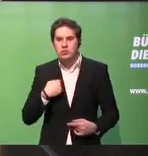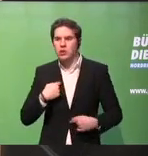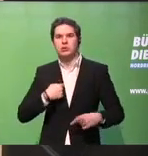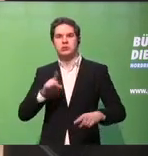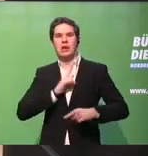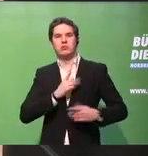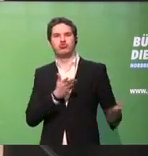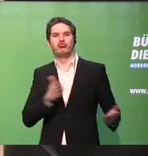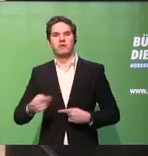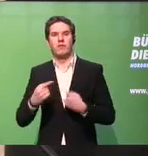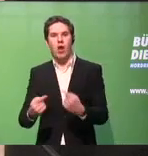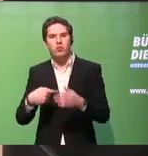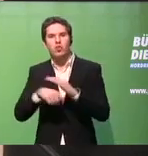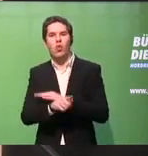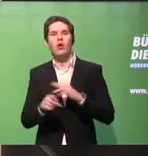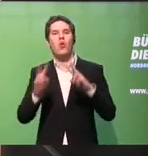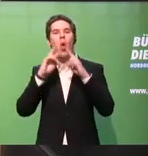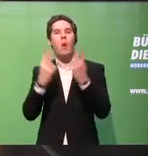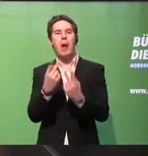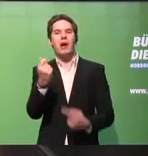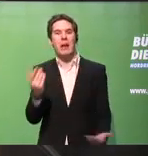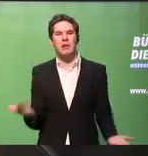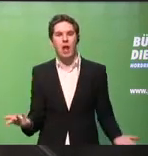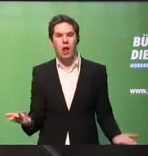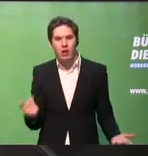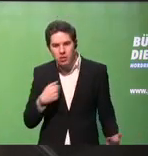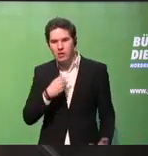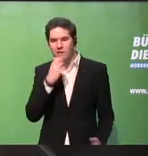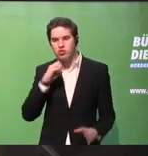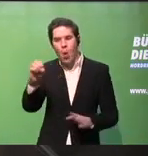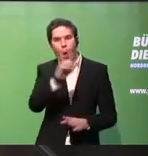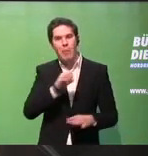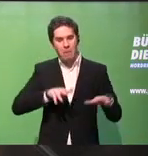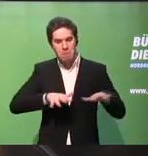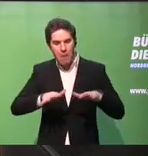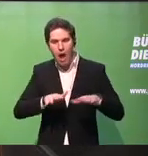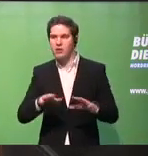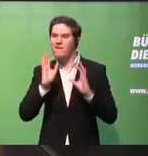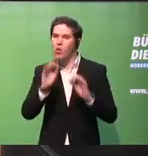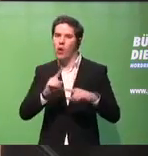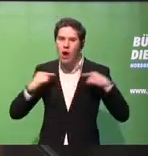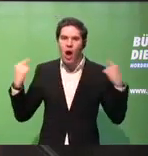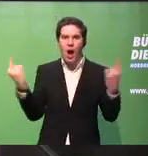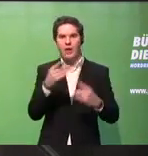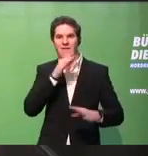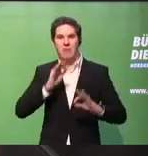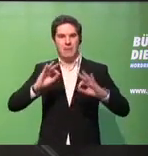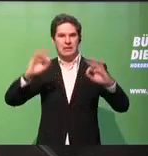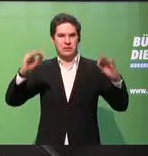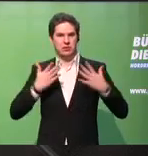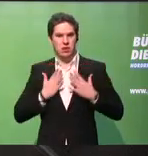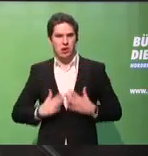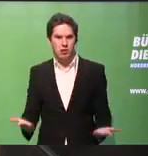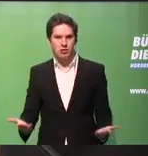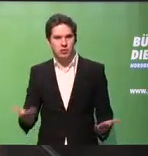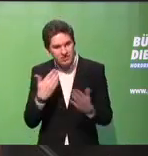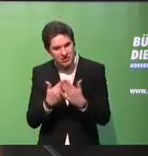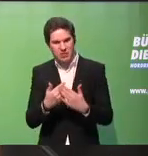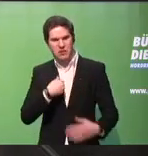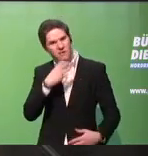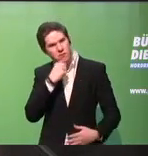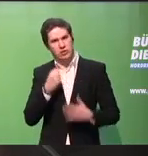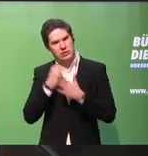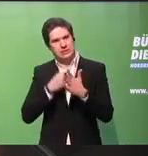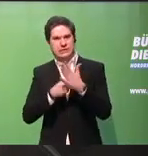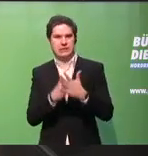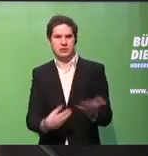sind, sondern europäische Märkte dafür sorgen können, dass es uns allen besser geht. Und dafür möchte ich mich weiter